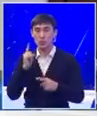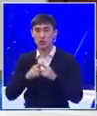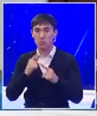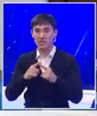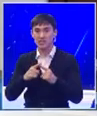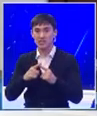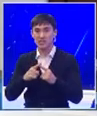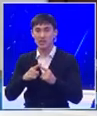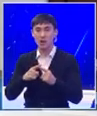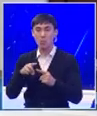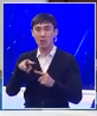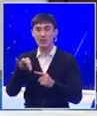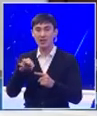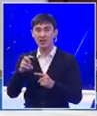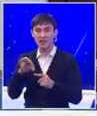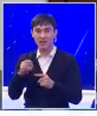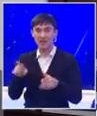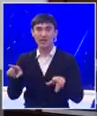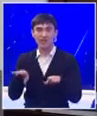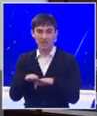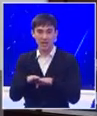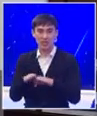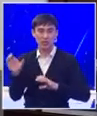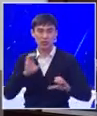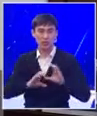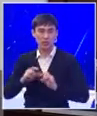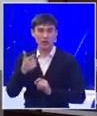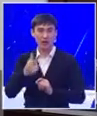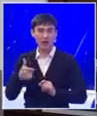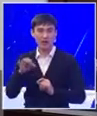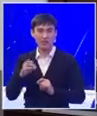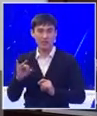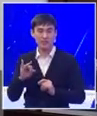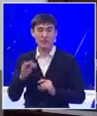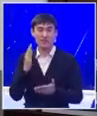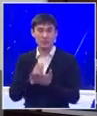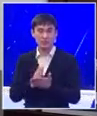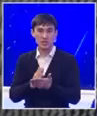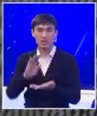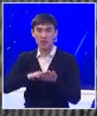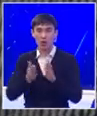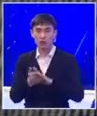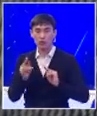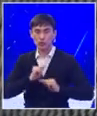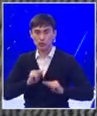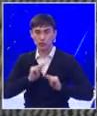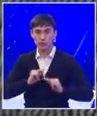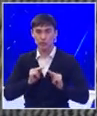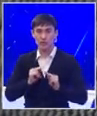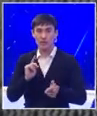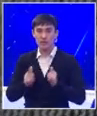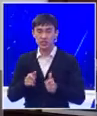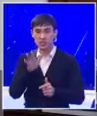математического моделирования а также институтом географии имеется договор сотрудничества в